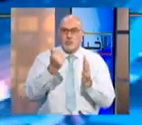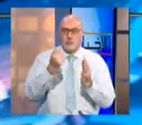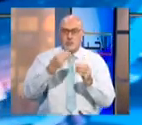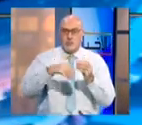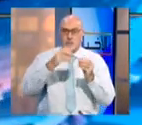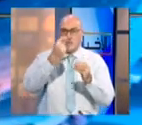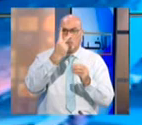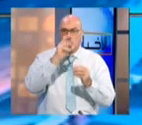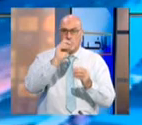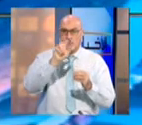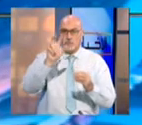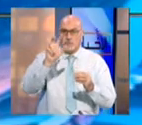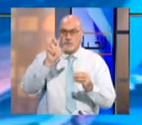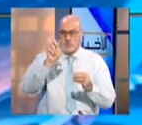لسنة